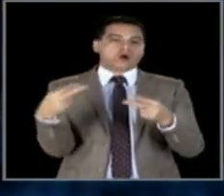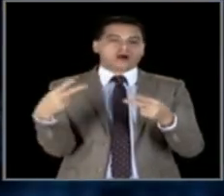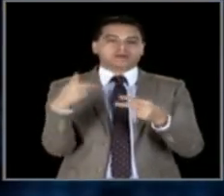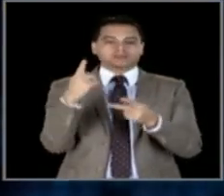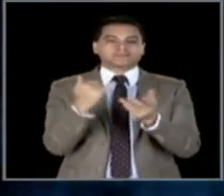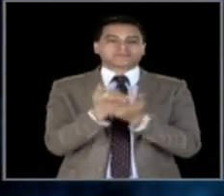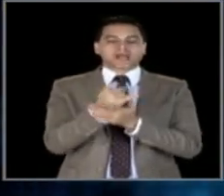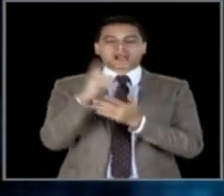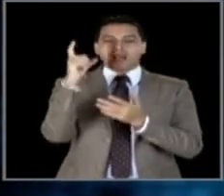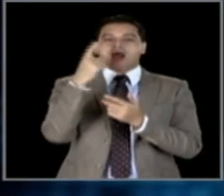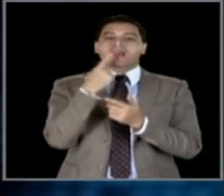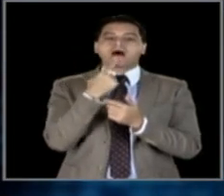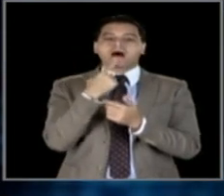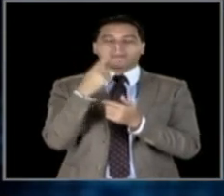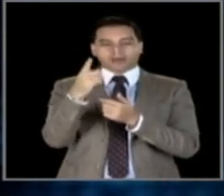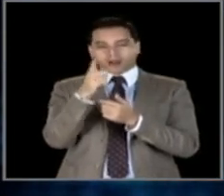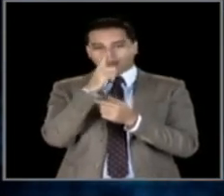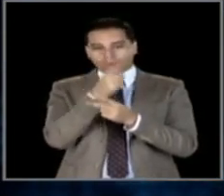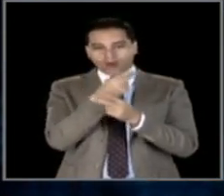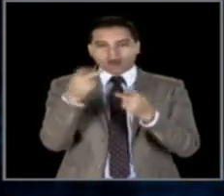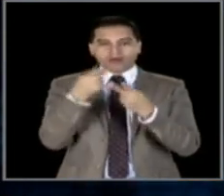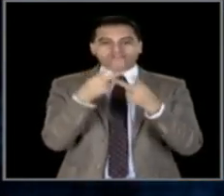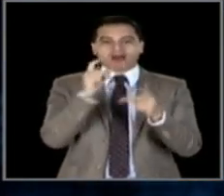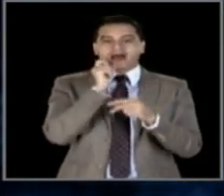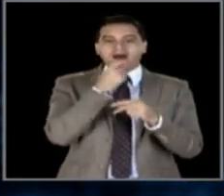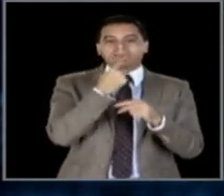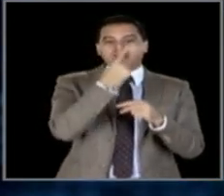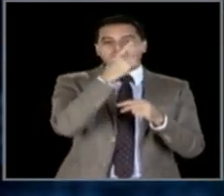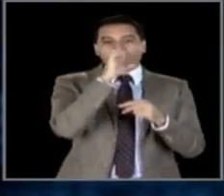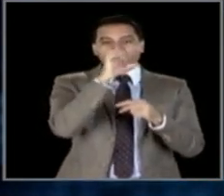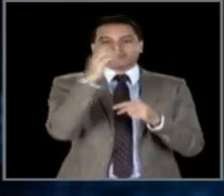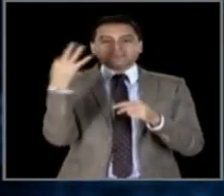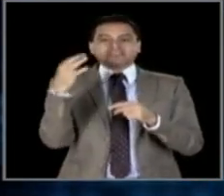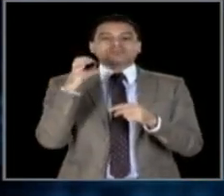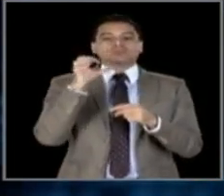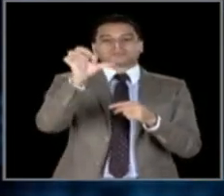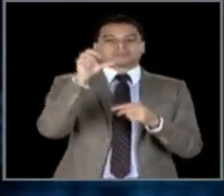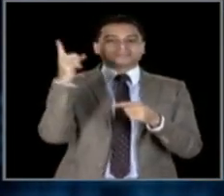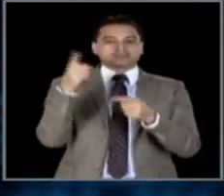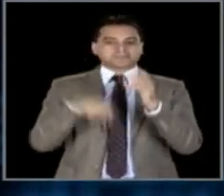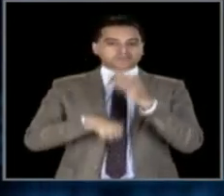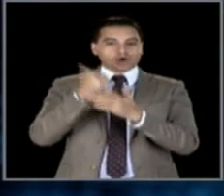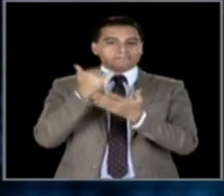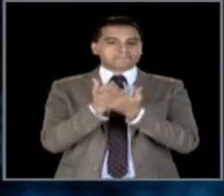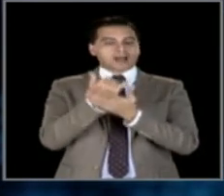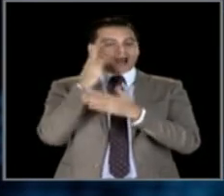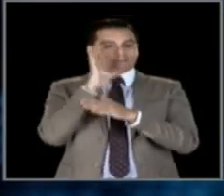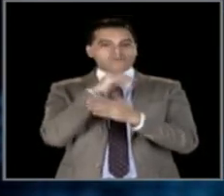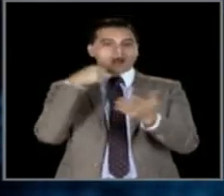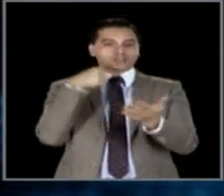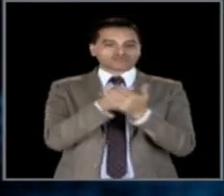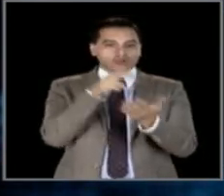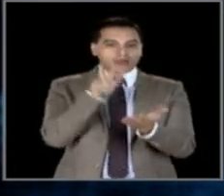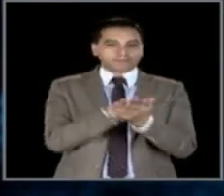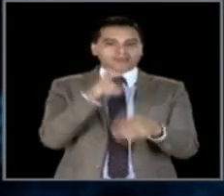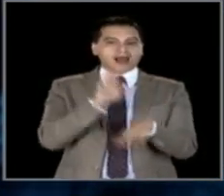مدرسة الهلال الأحمر الرسمية للغات أنشئت عام 1993، حصلت المدرسة على شهادة اعتماد